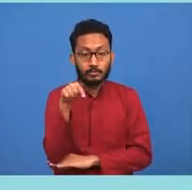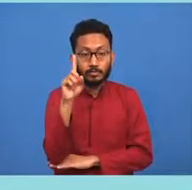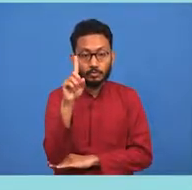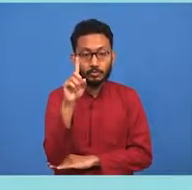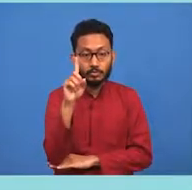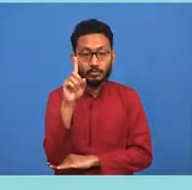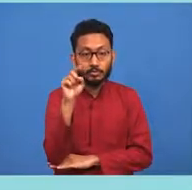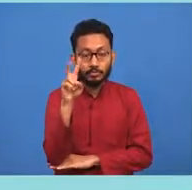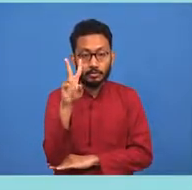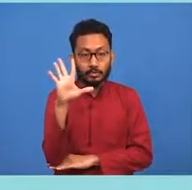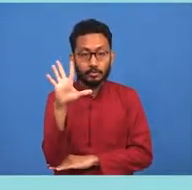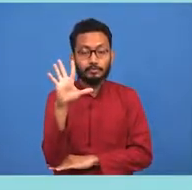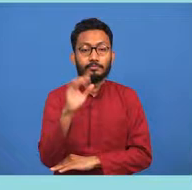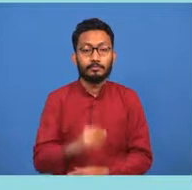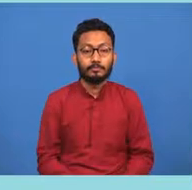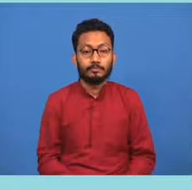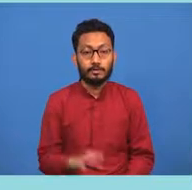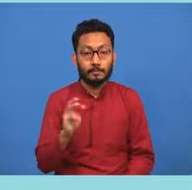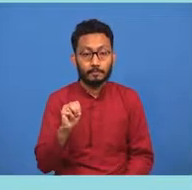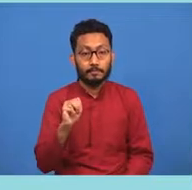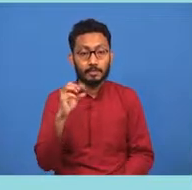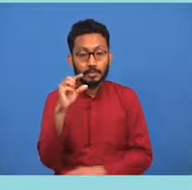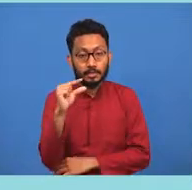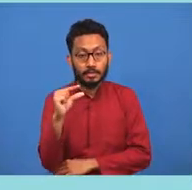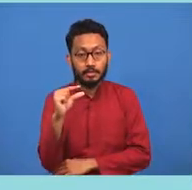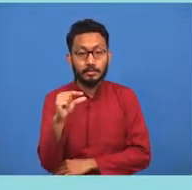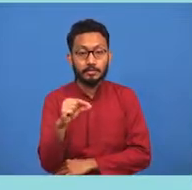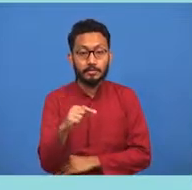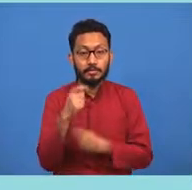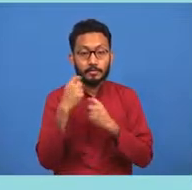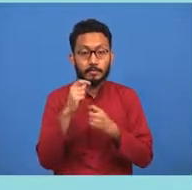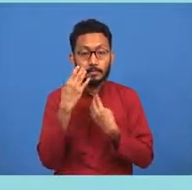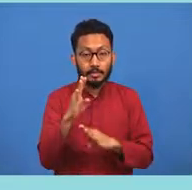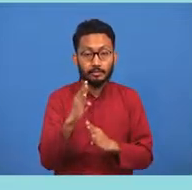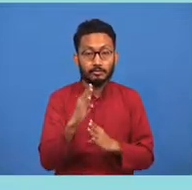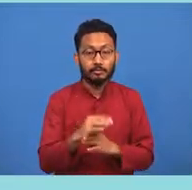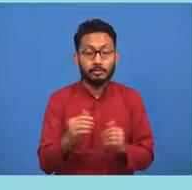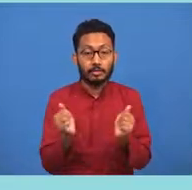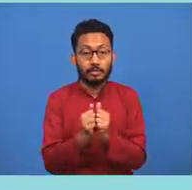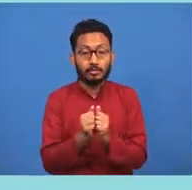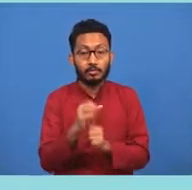0.0125 mol ion argentum bertindak balas dengan